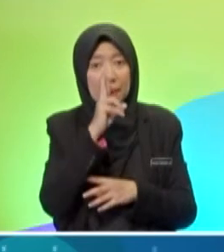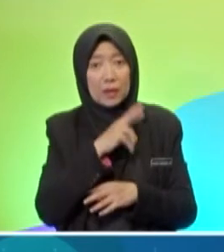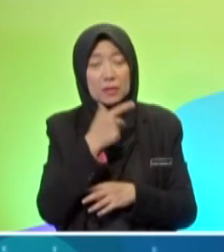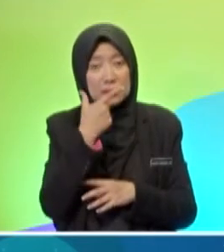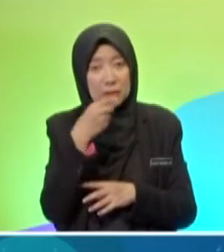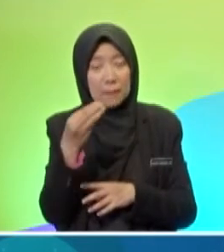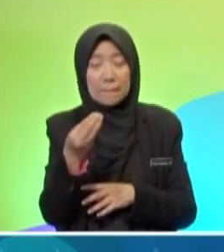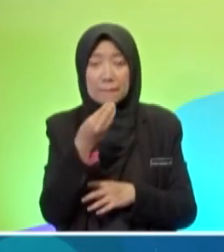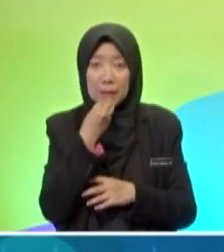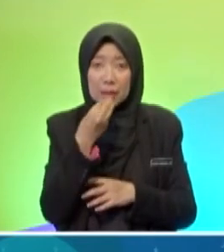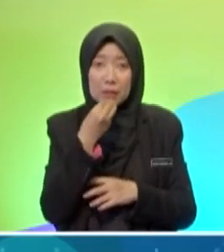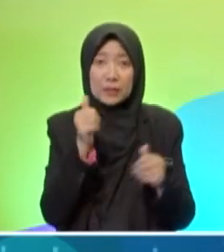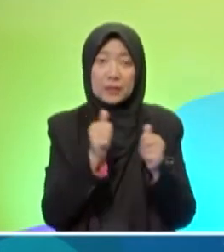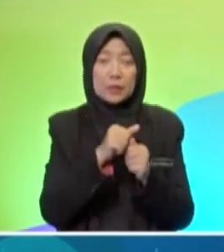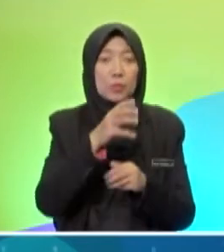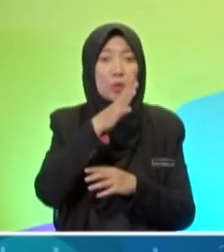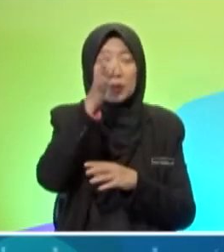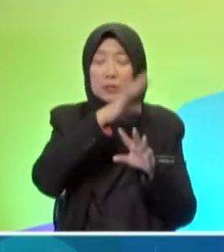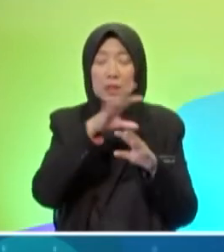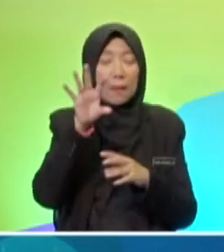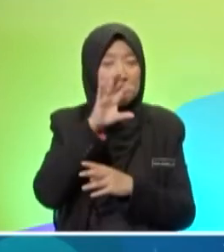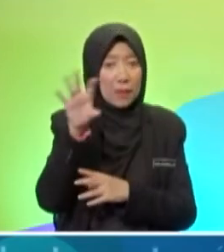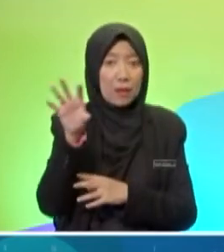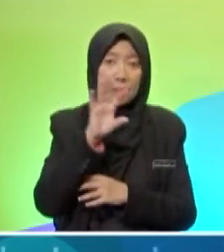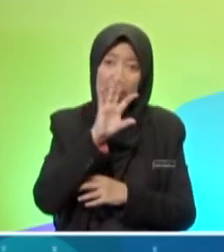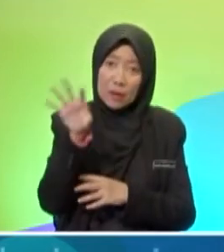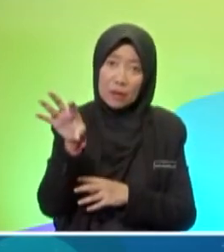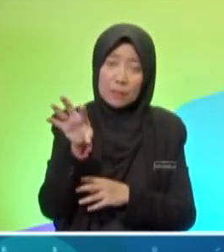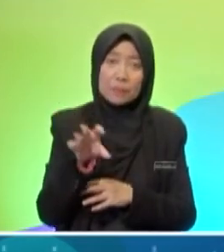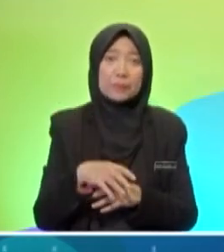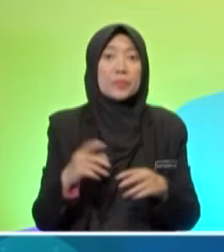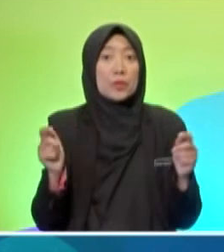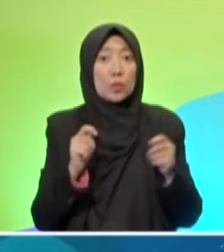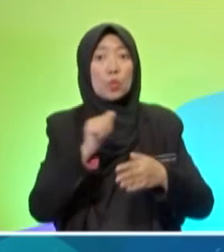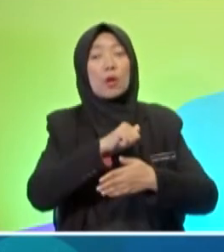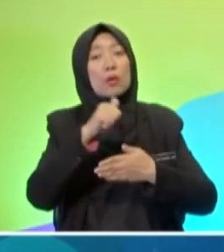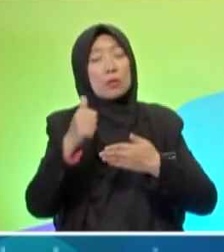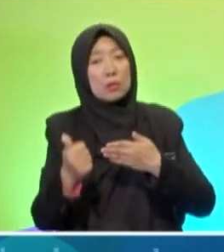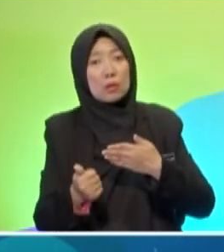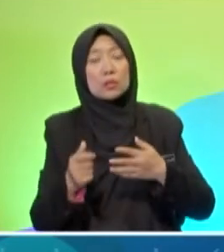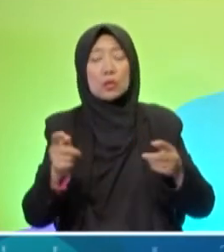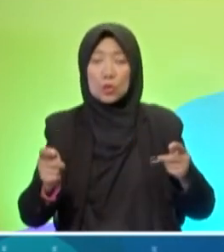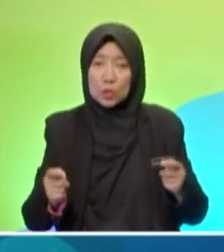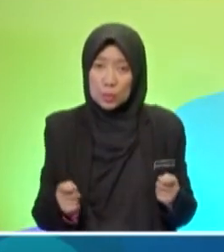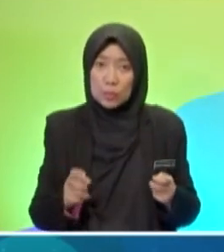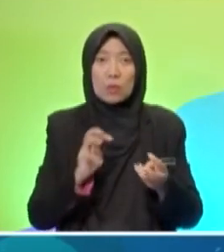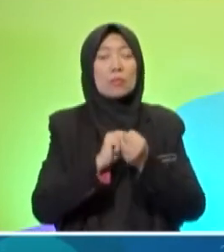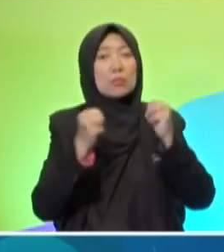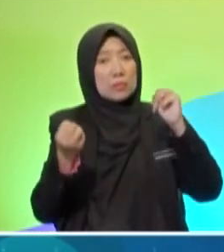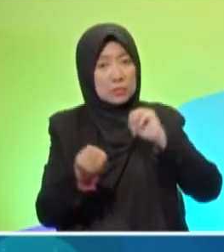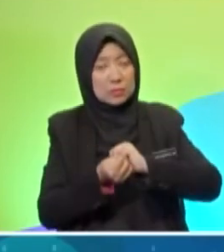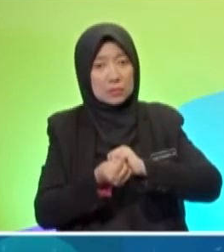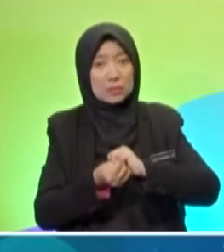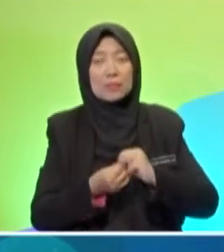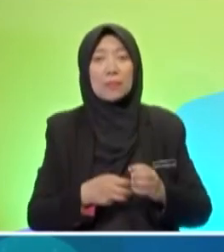bakteri dengan Ibu Bapak jangan marah-marah takut di akhirat terima musuh tapi